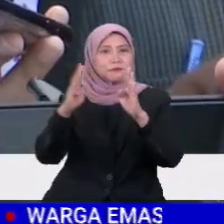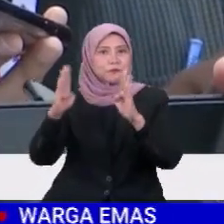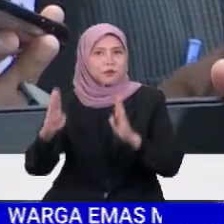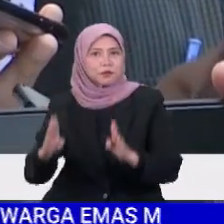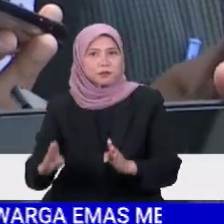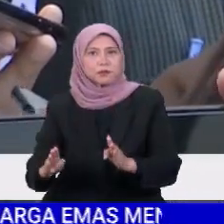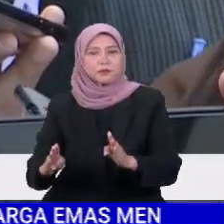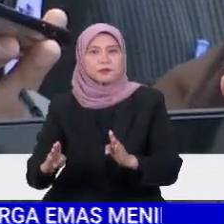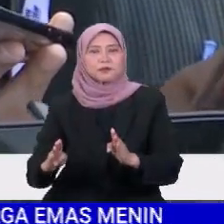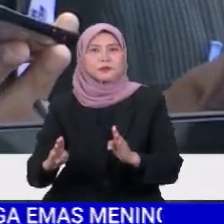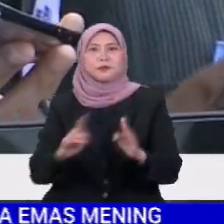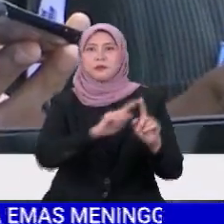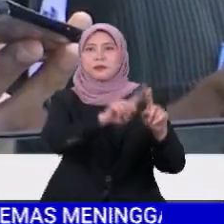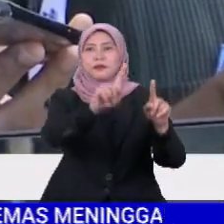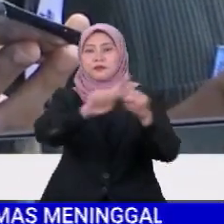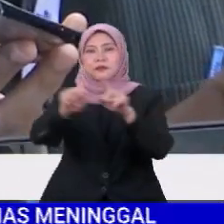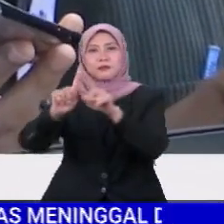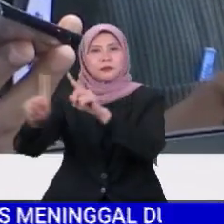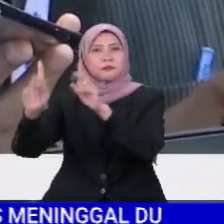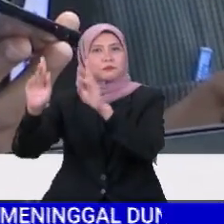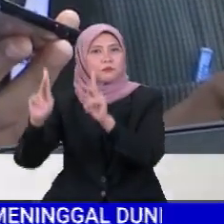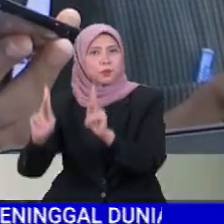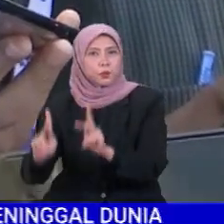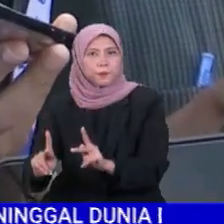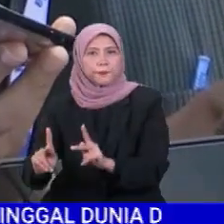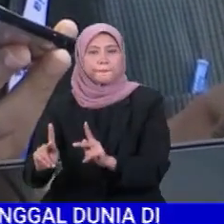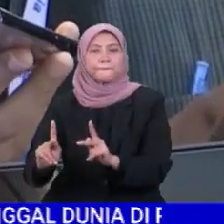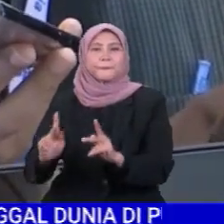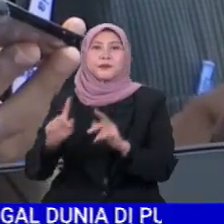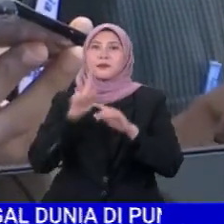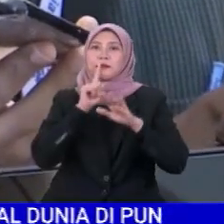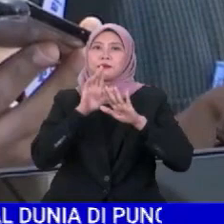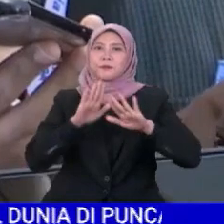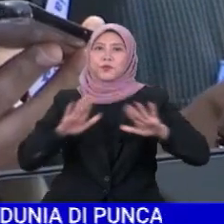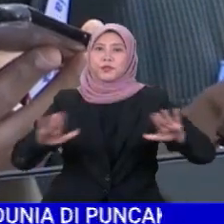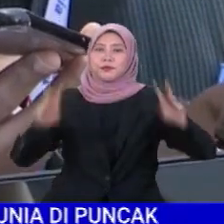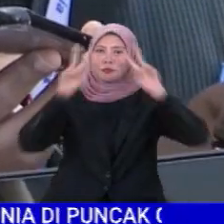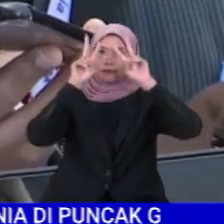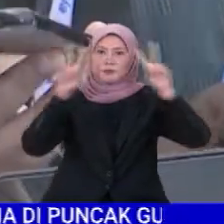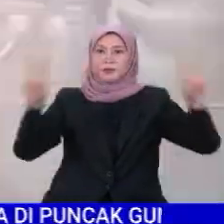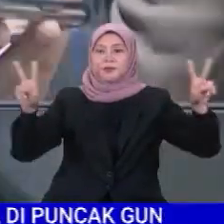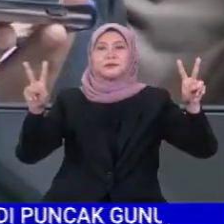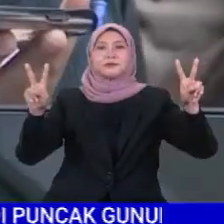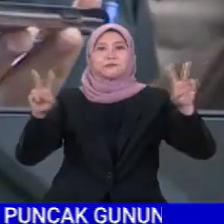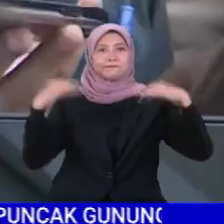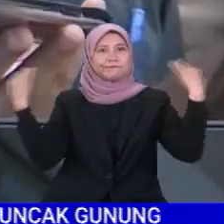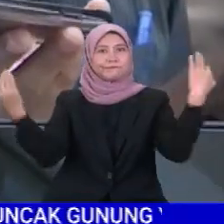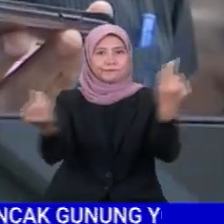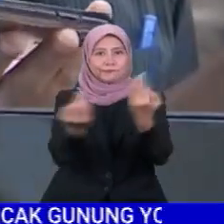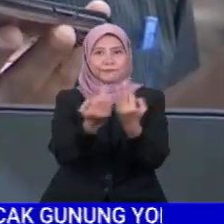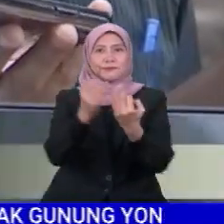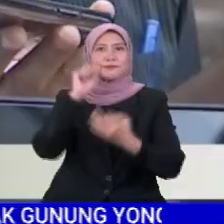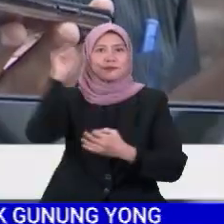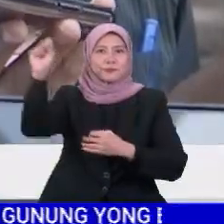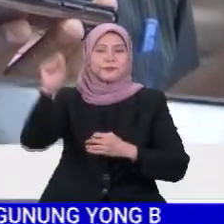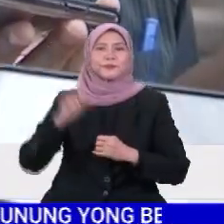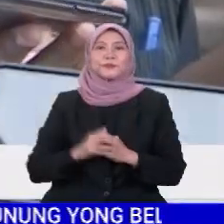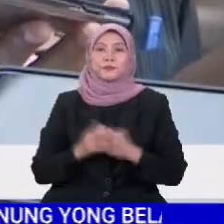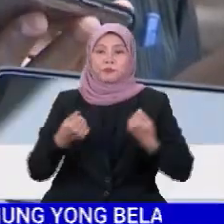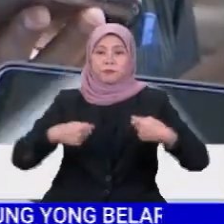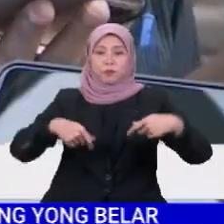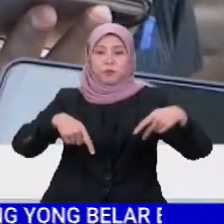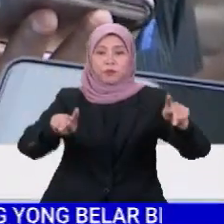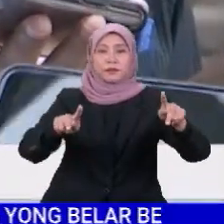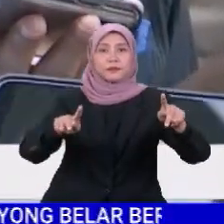kepelbagaian kaum dan suasana harmonis, bukan saja di kalangan keluarga, merentasi keluarga. Jadi satu peluang bagi